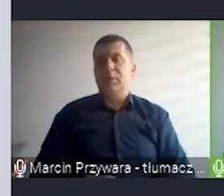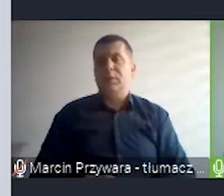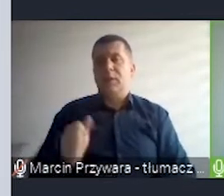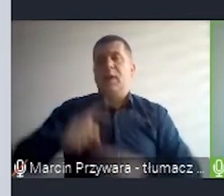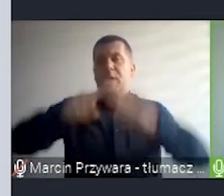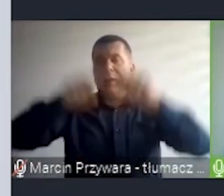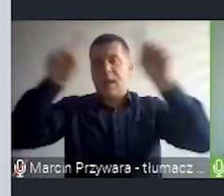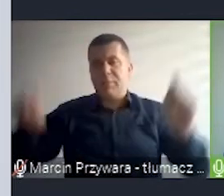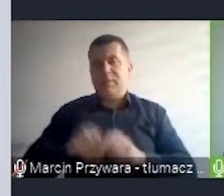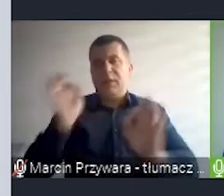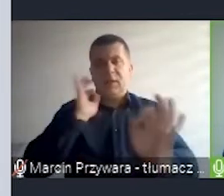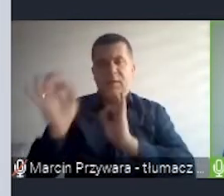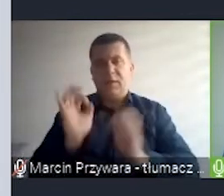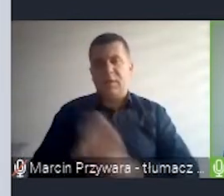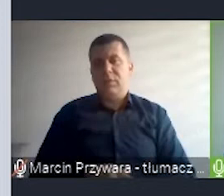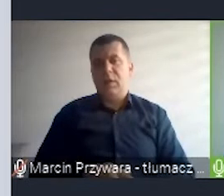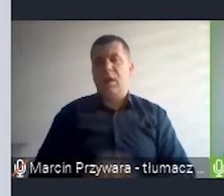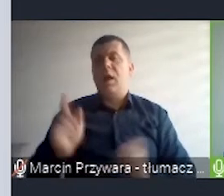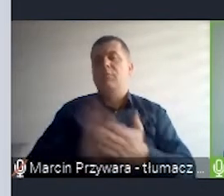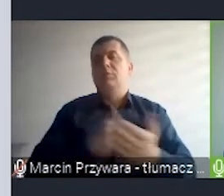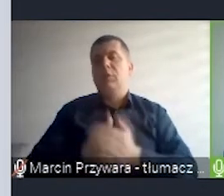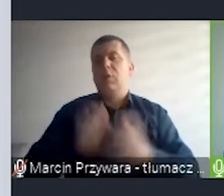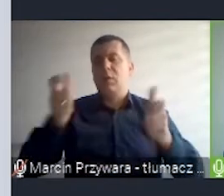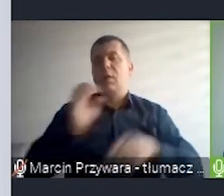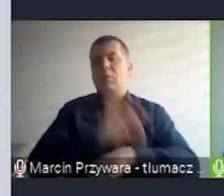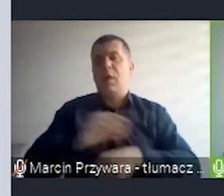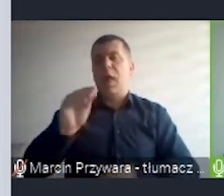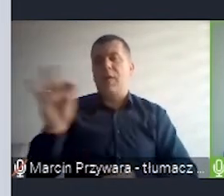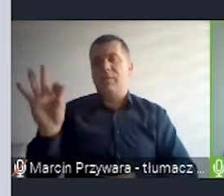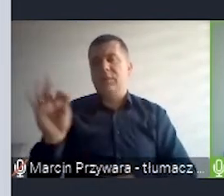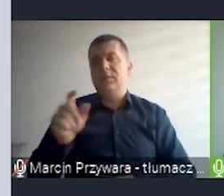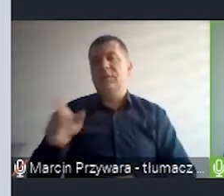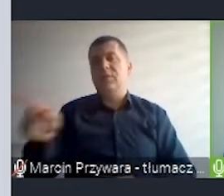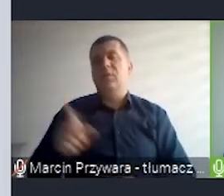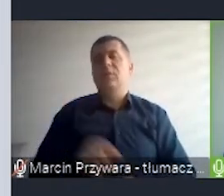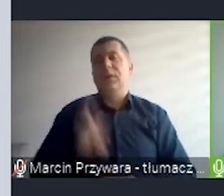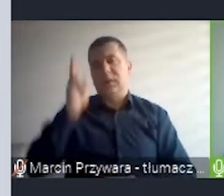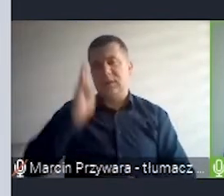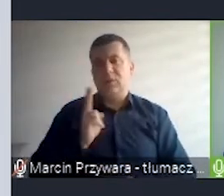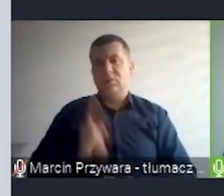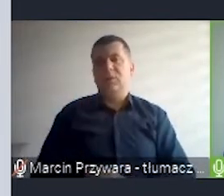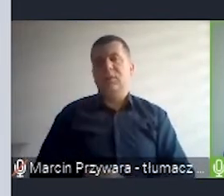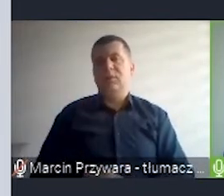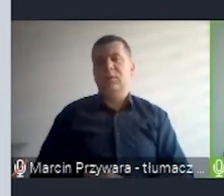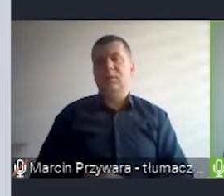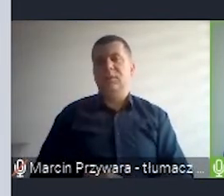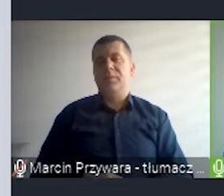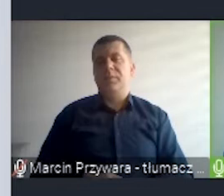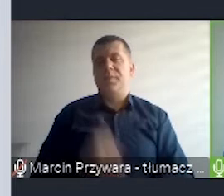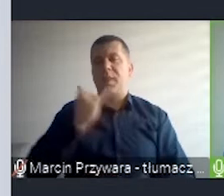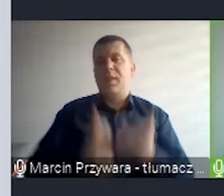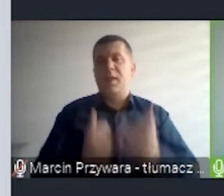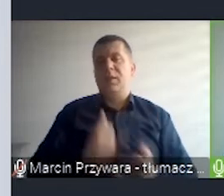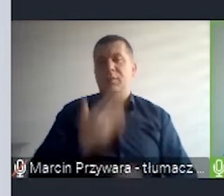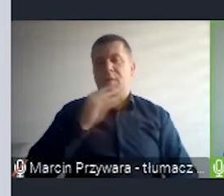tablica informacyjna, a w przypadku projektów FS-u plakat informacyjny. Ale jeżeli